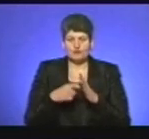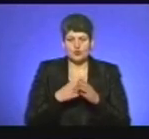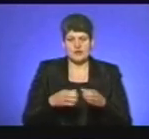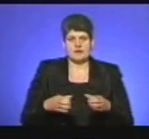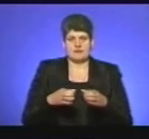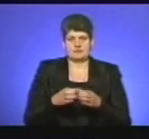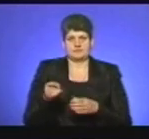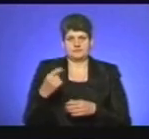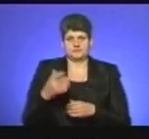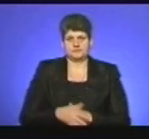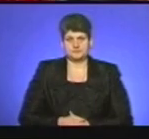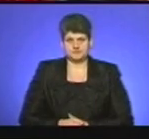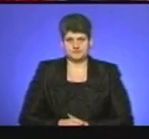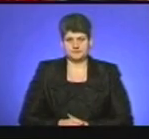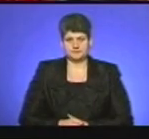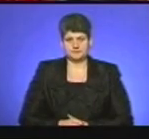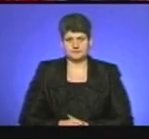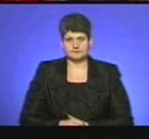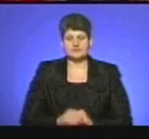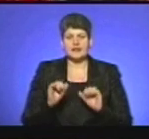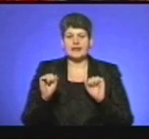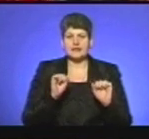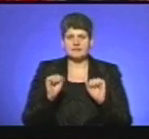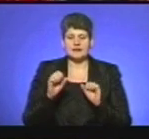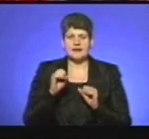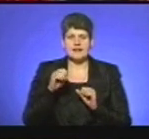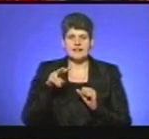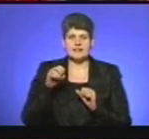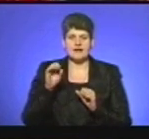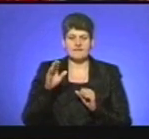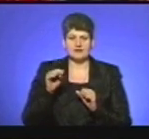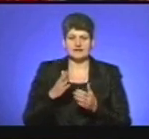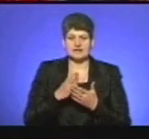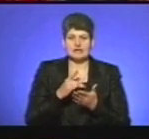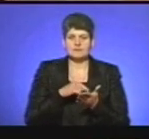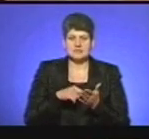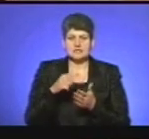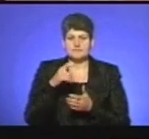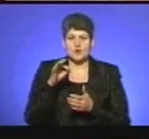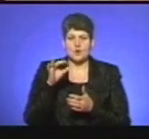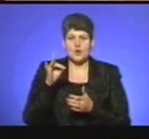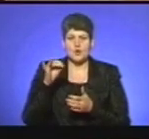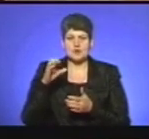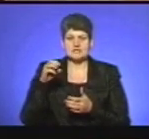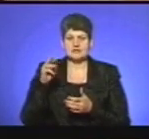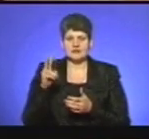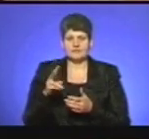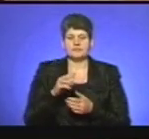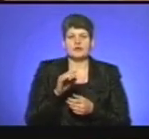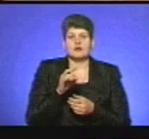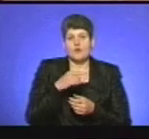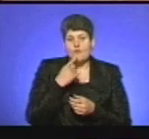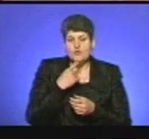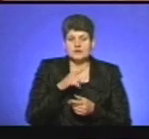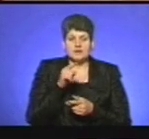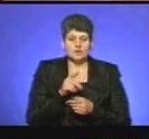на Тернопільщині. Керівник елеватора, який знаходиться в місті Хоростків Гусятинського району, Іван Іскарський, каже,